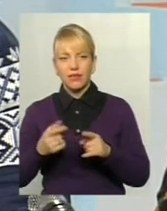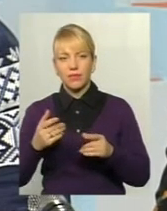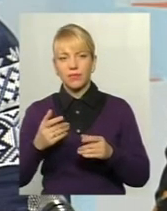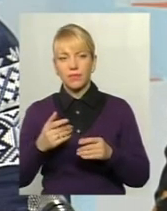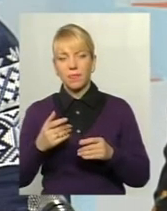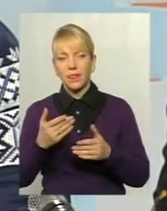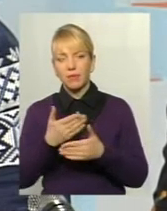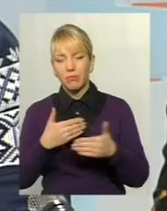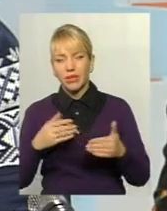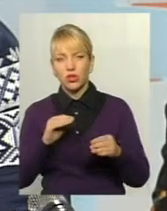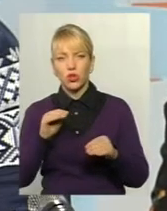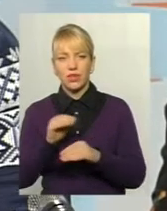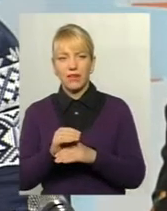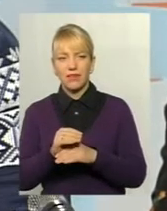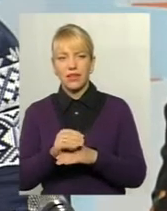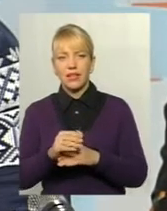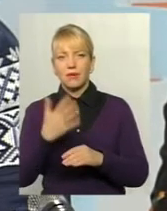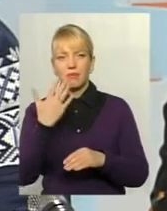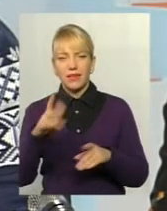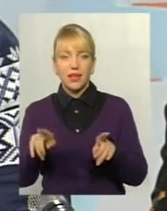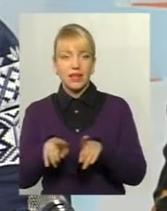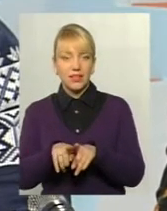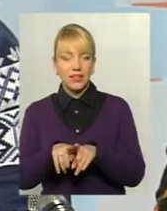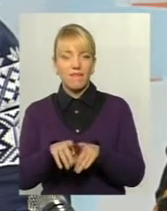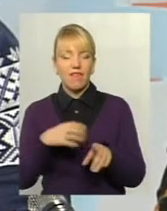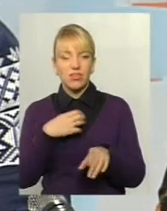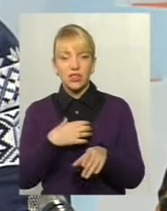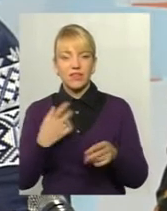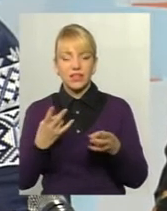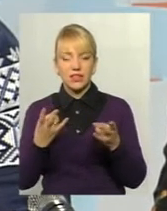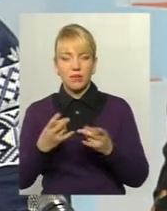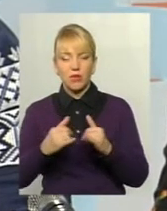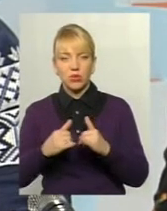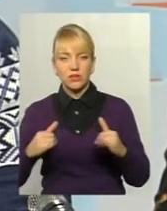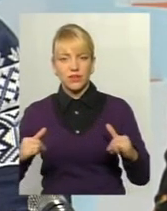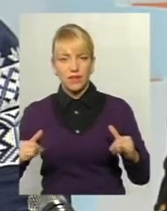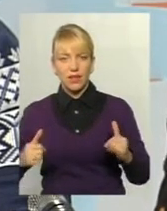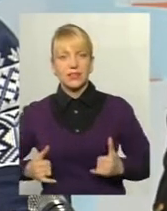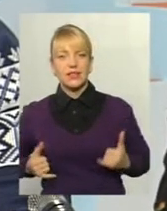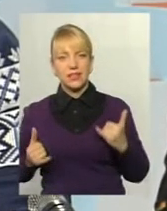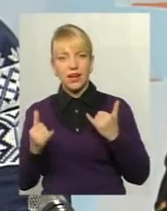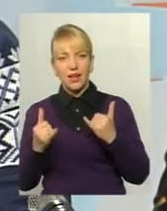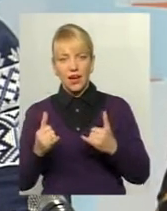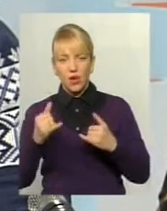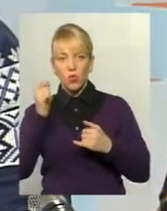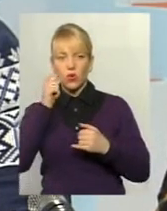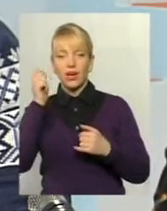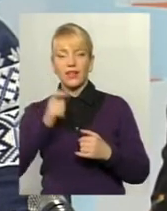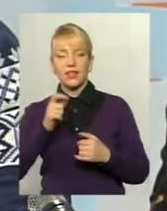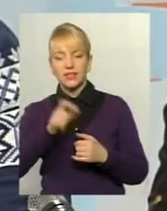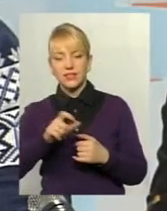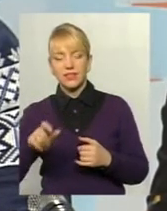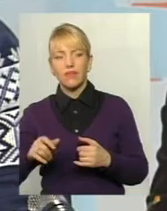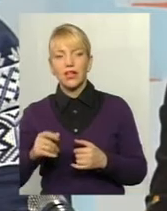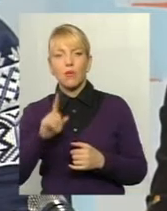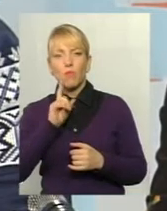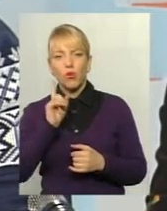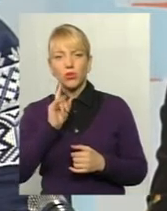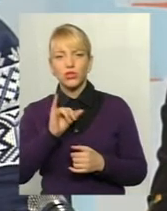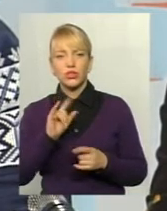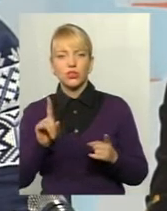форум, ми додали ще 5 таких важливих, які треба розвивати для українців, для української молоді, для того,